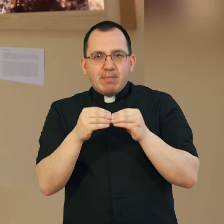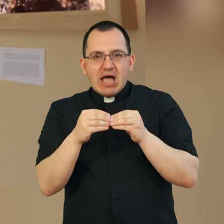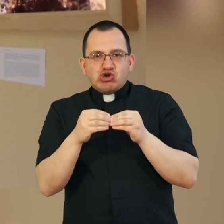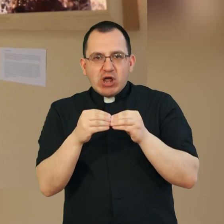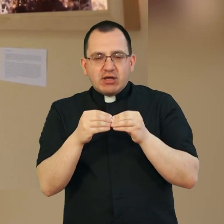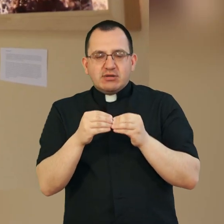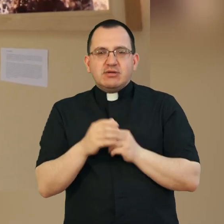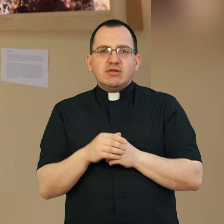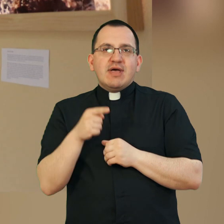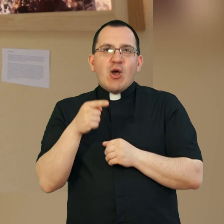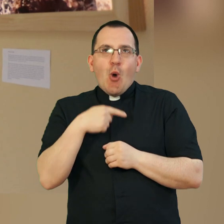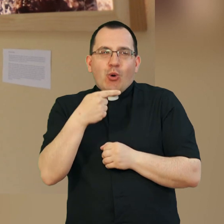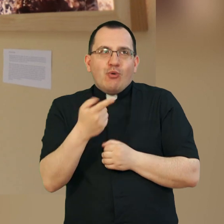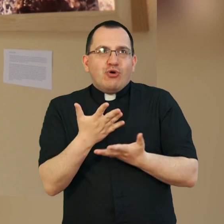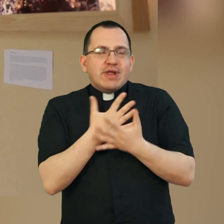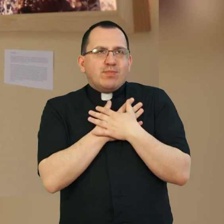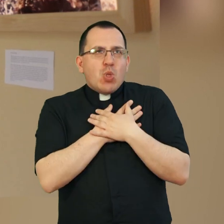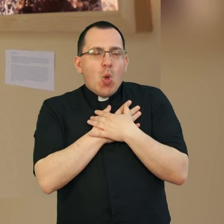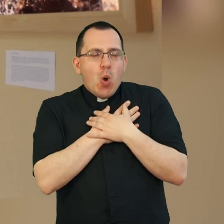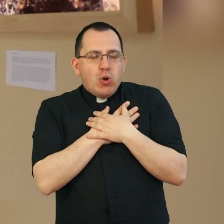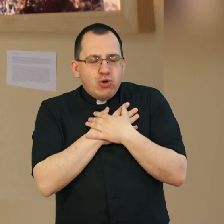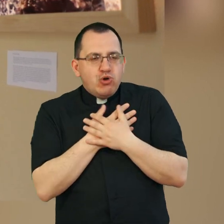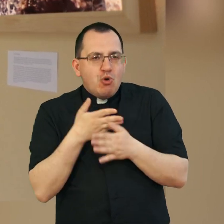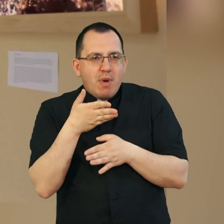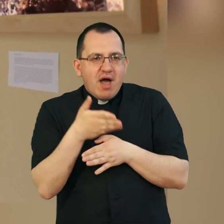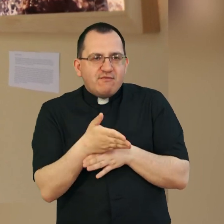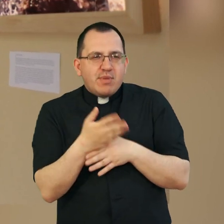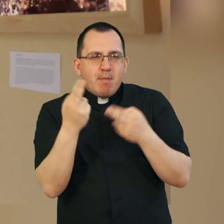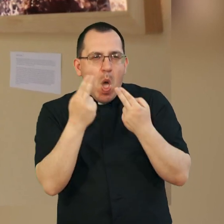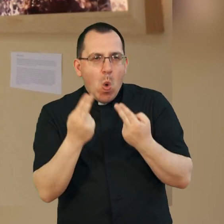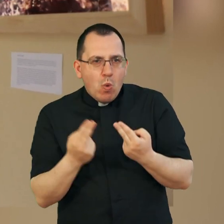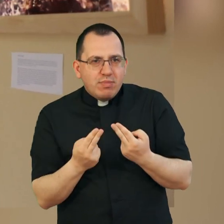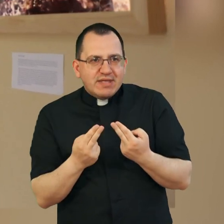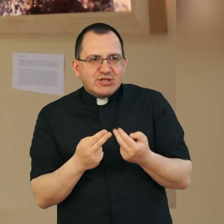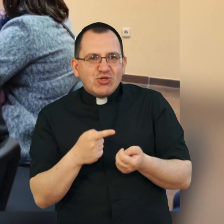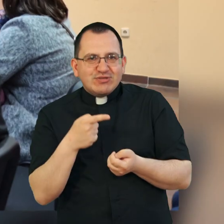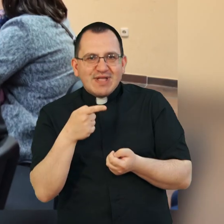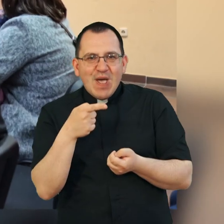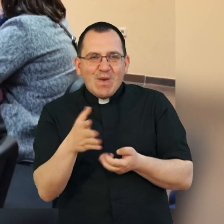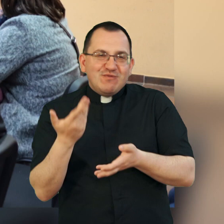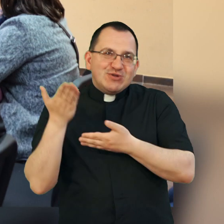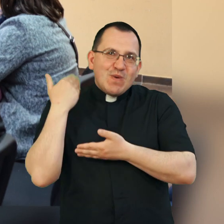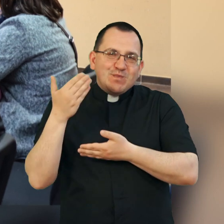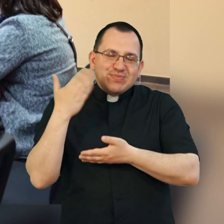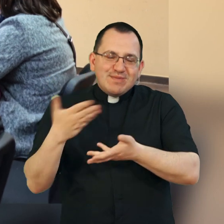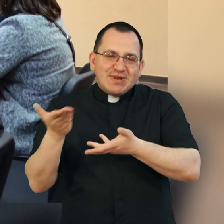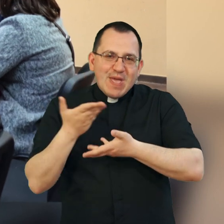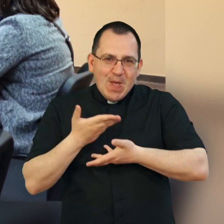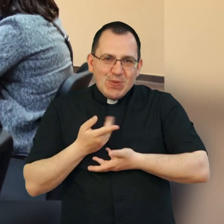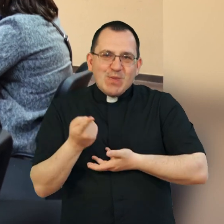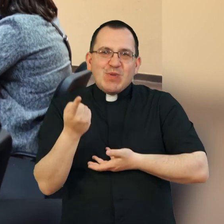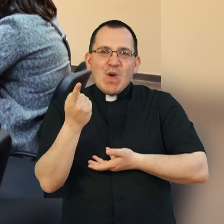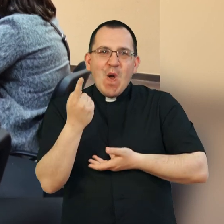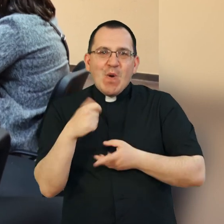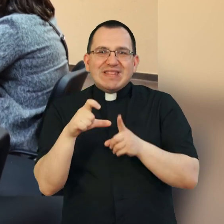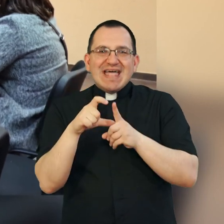kako kaže, ljubav prema umjetnosti vuče vjerojatno od pokojnog ujaka, hrvatskog glumca i profesora na akademiji Drage